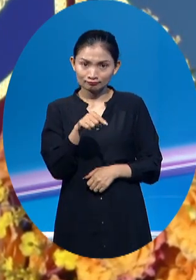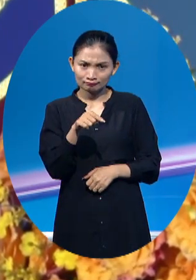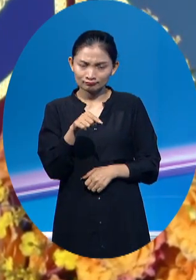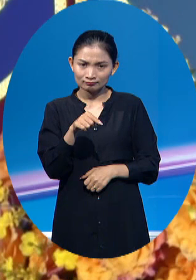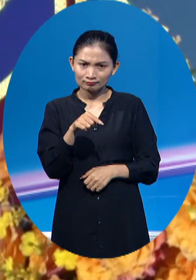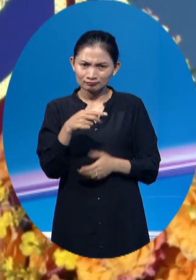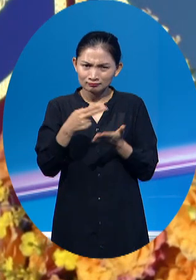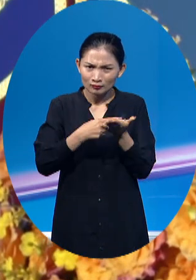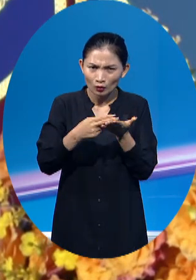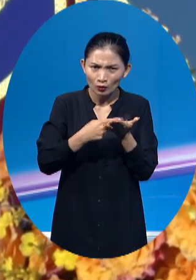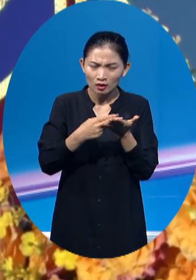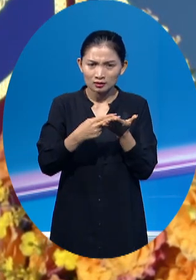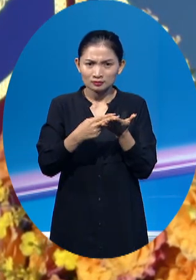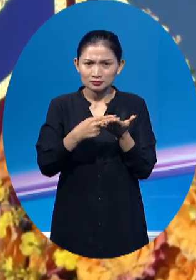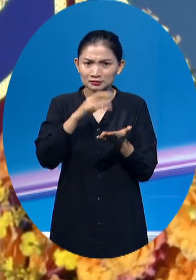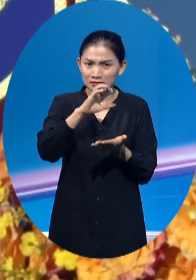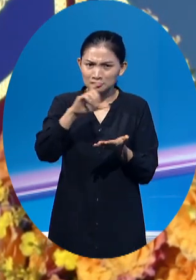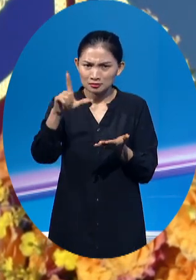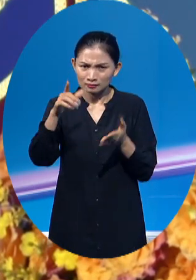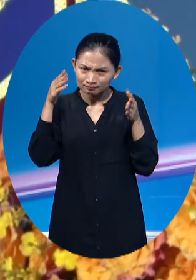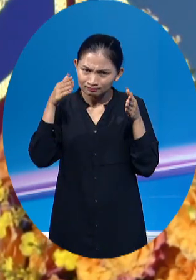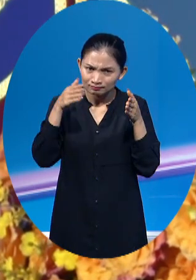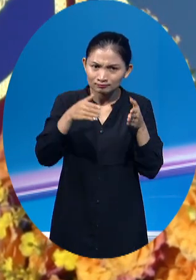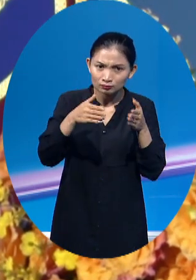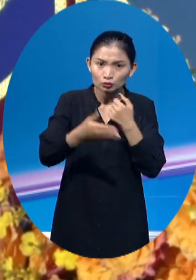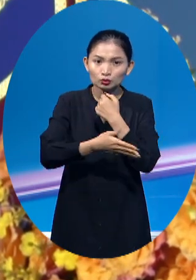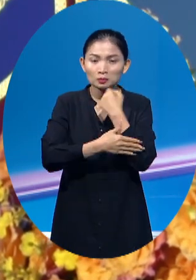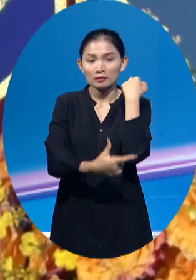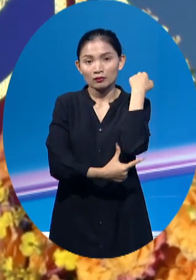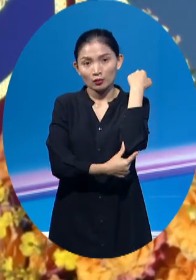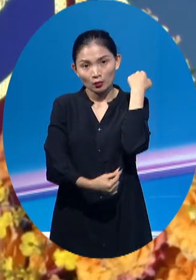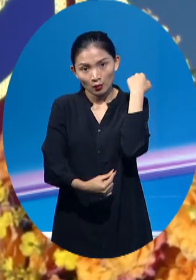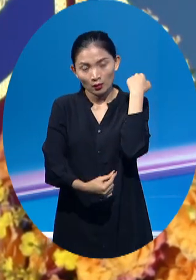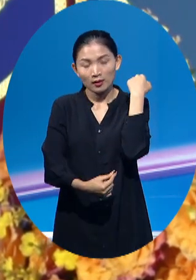lược phù hợp với phát huy tiềm năng thế mạnh, cơ hội nổi trội,